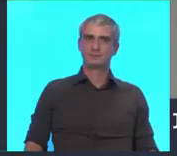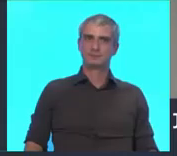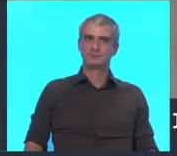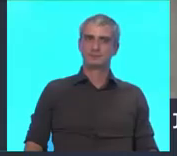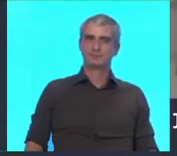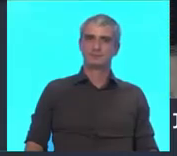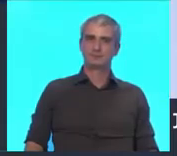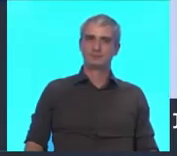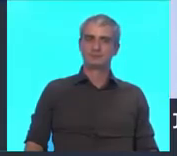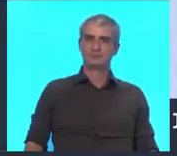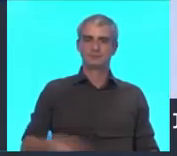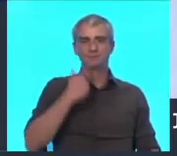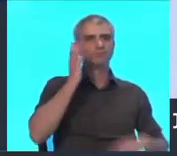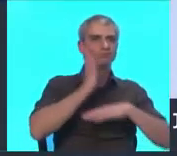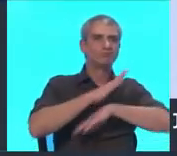די.